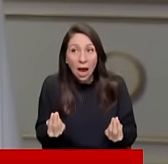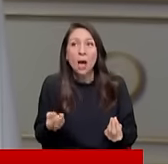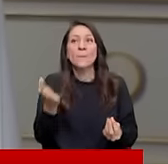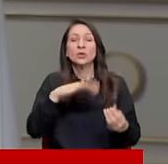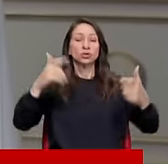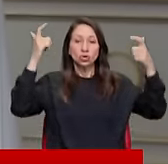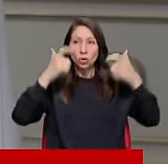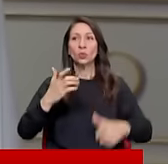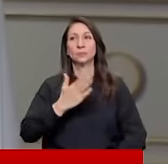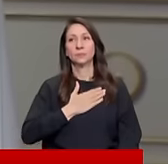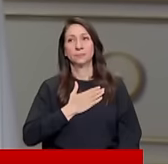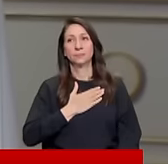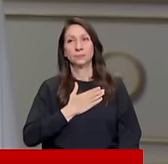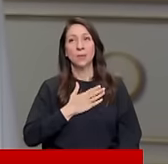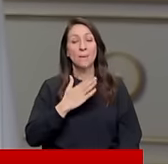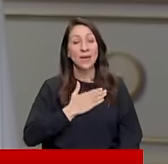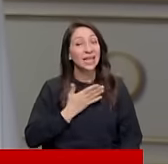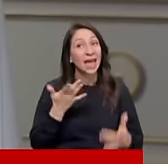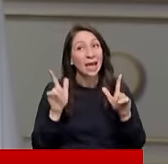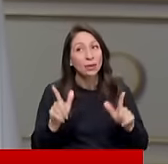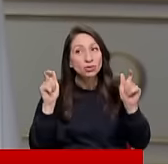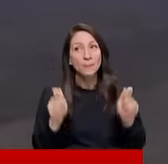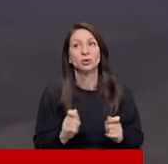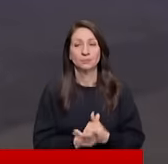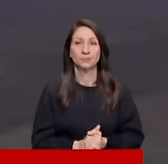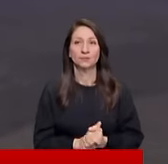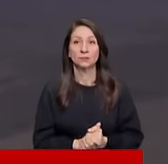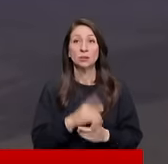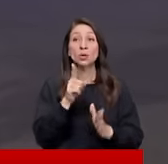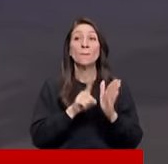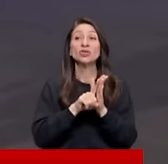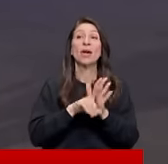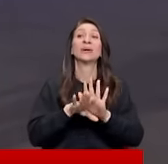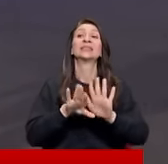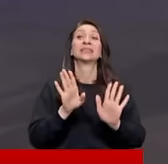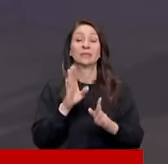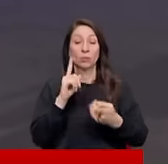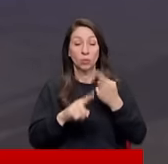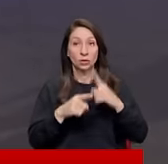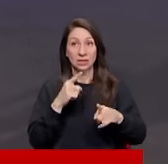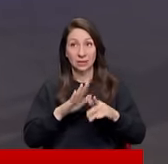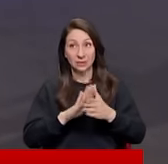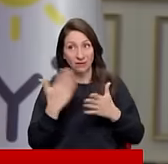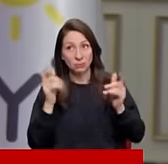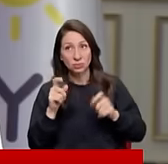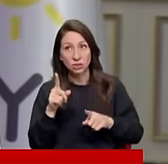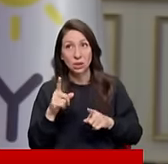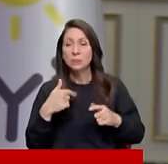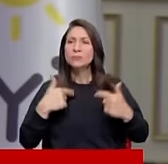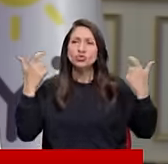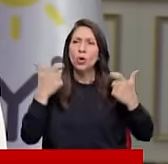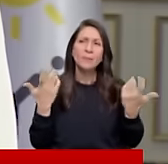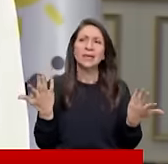bütün sorumluluk bana aittir. Ben de gereğini yapacağım. Bunu başaramazsanız siyasetten ayrılacak mısınız? Üstüme